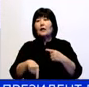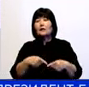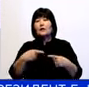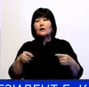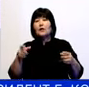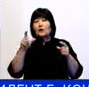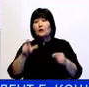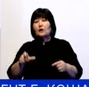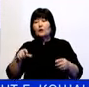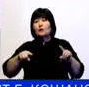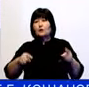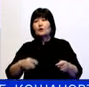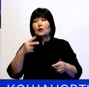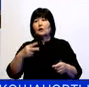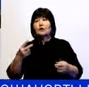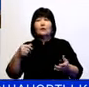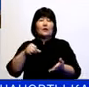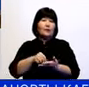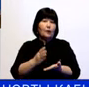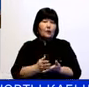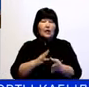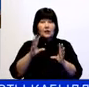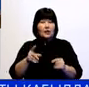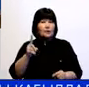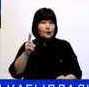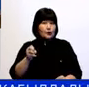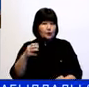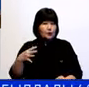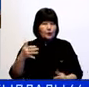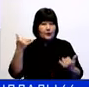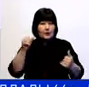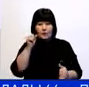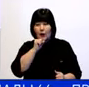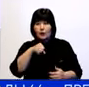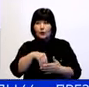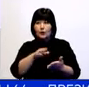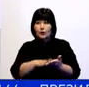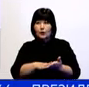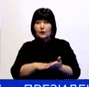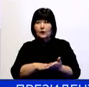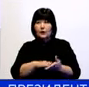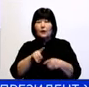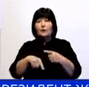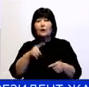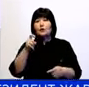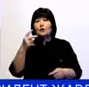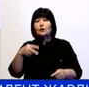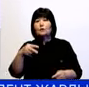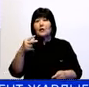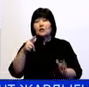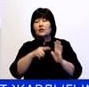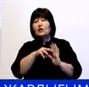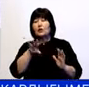ұсталып, 52 ұрлық дерегі ашылып отыр. Жалпы 115 мал ұрлығы тіркеліп, келтірілген 127 миллион теңге